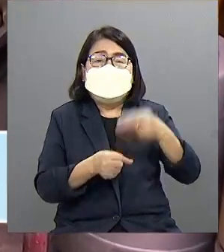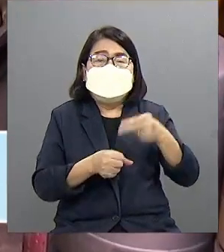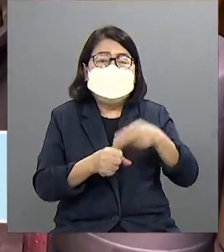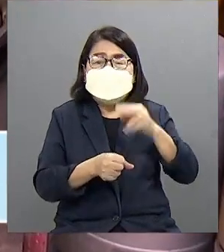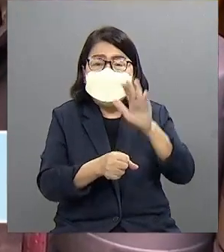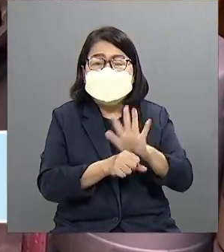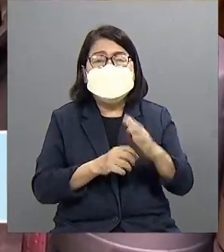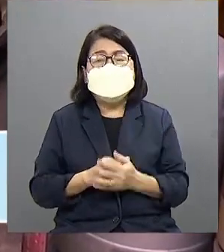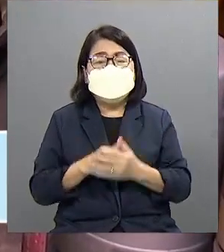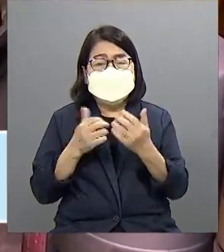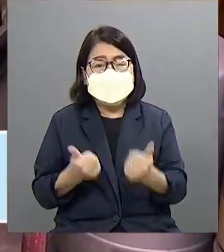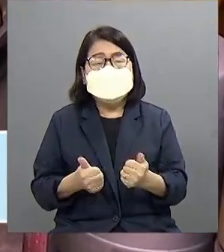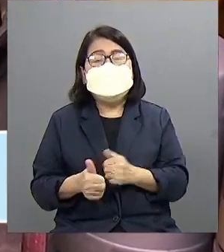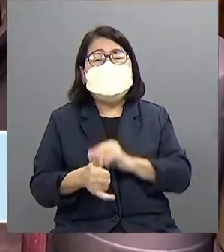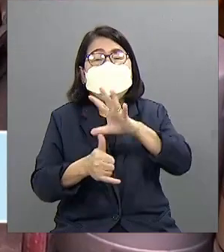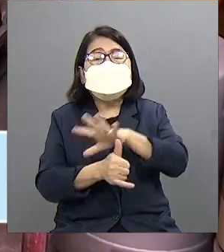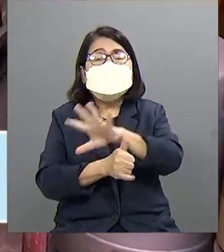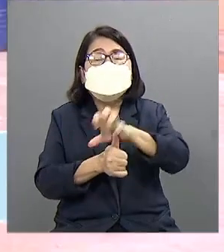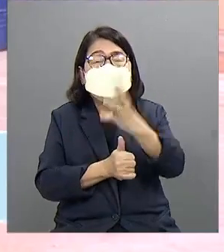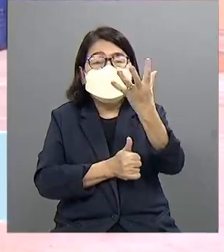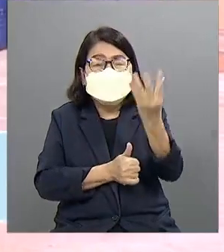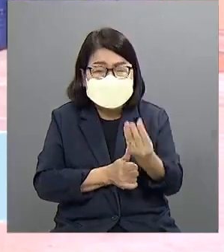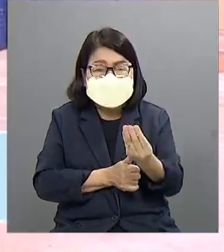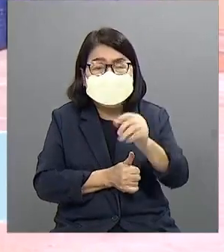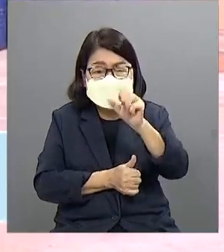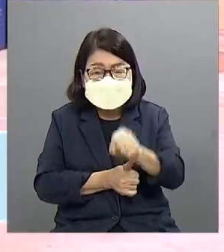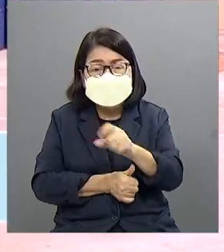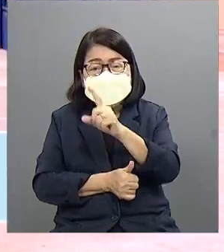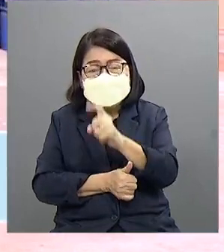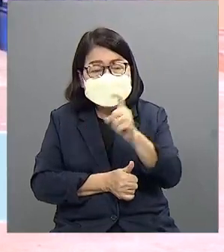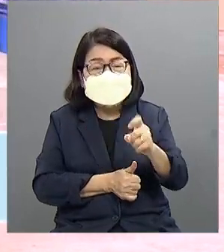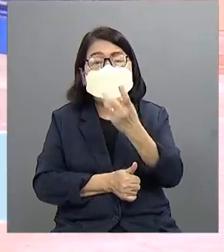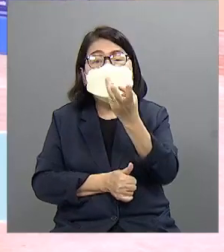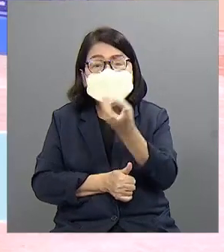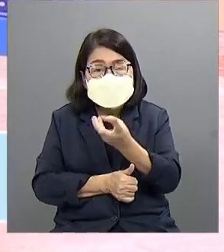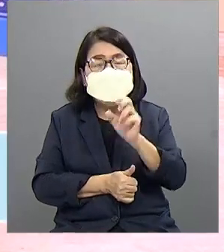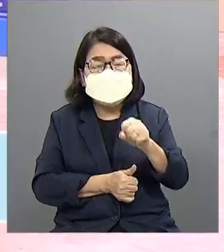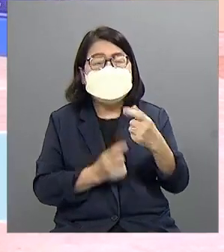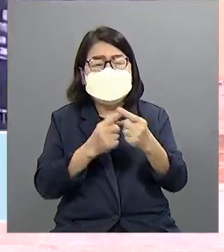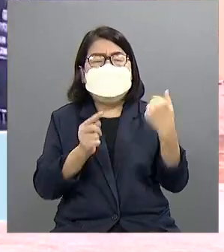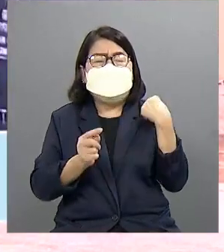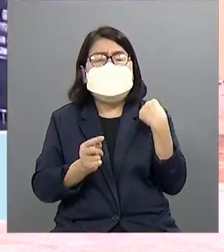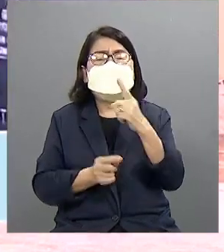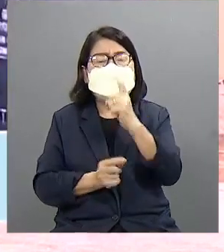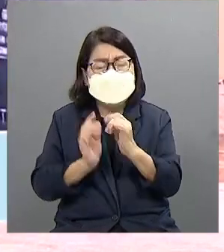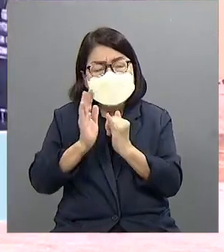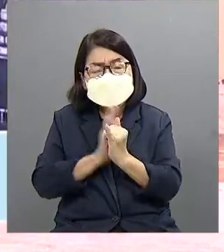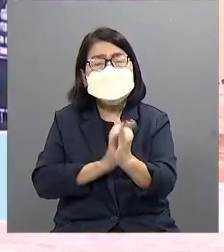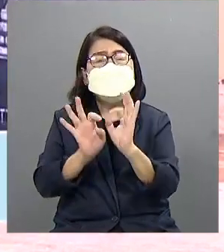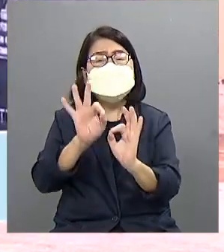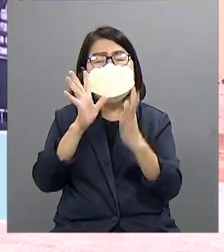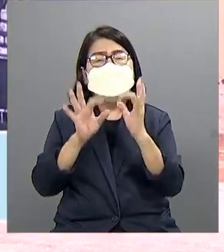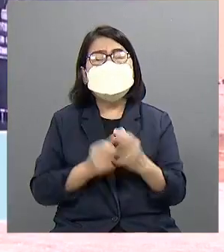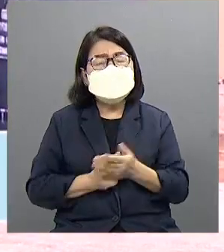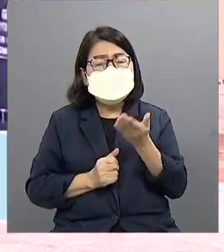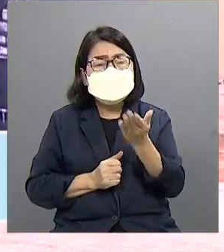ดจะเบาบางลงนะคะแต่ก็ยังมีการเผาศพอยู่เนืองๆดังนั้นก็เลยขอบอกบุญ ผู้มีจิตศรัทธาค่ะถ้าส